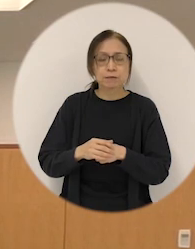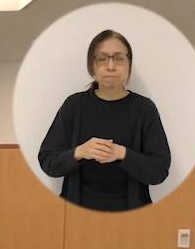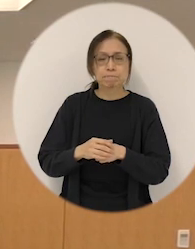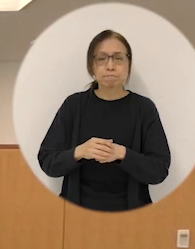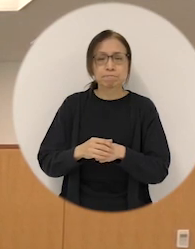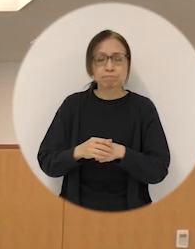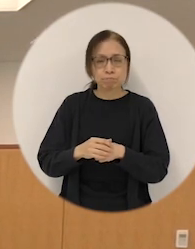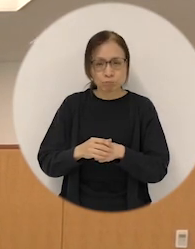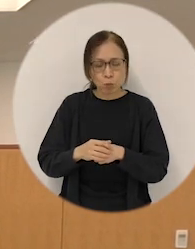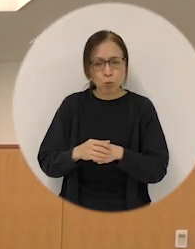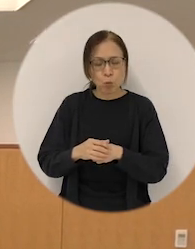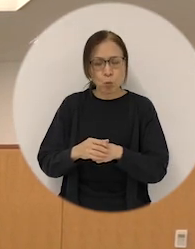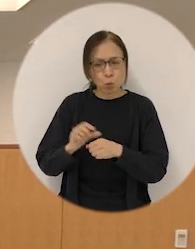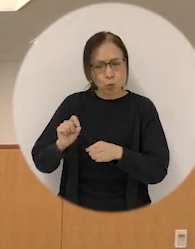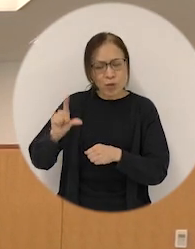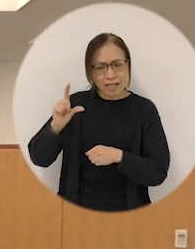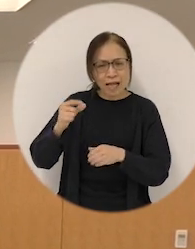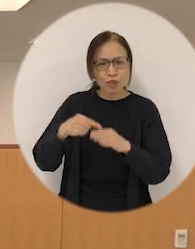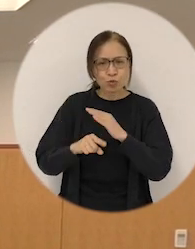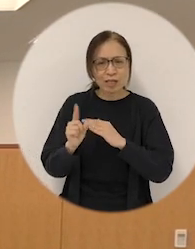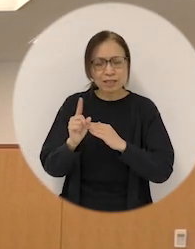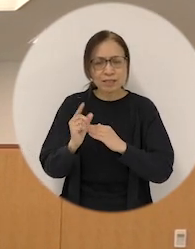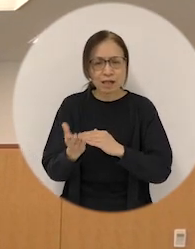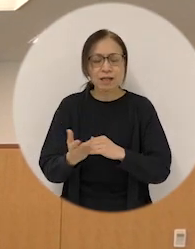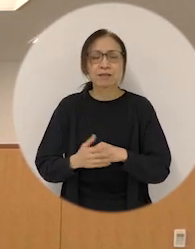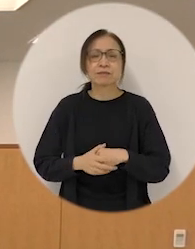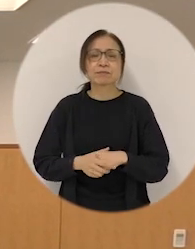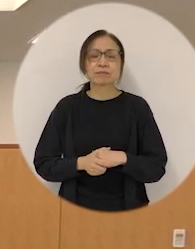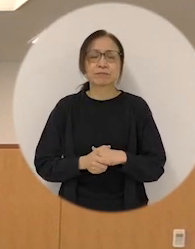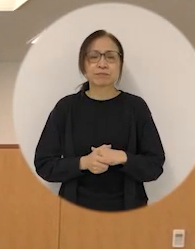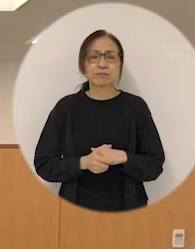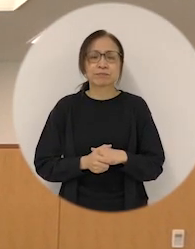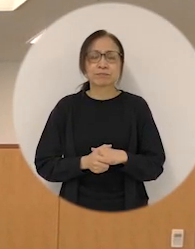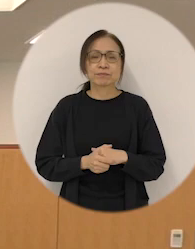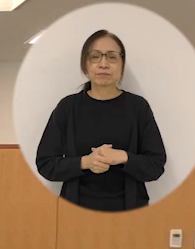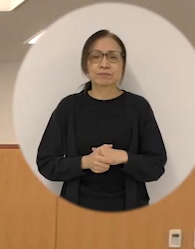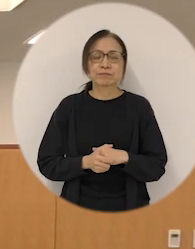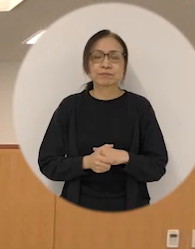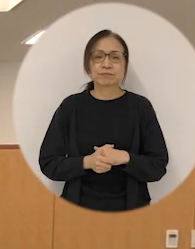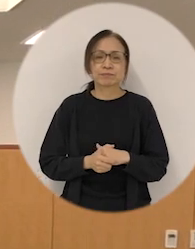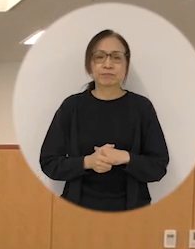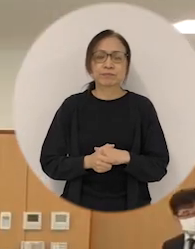伸びた理由といいますか、そういったところをお伺いできればと思います。